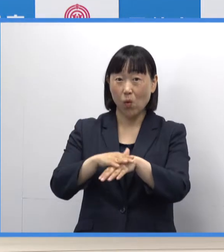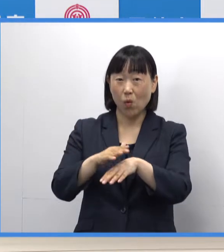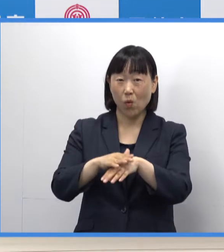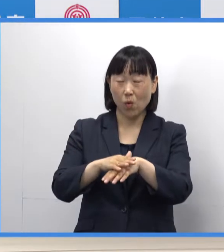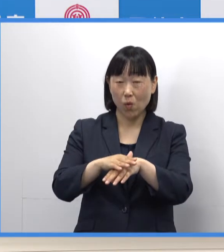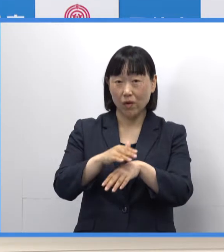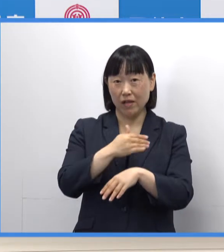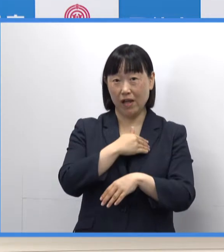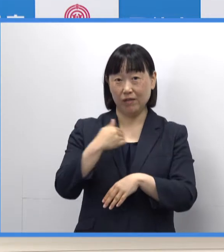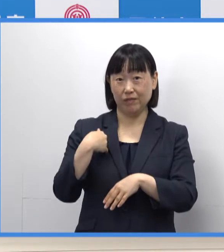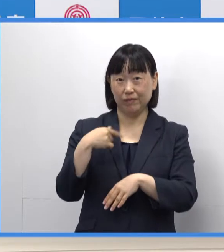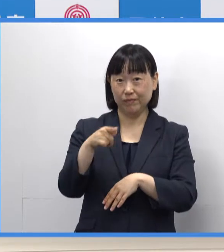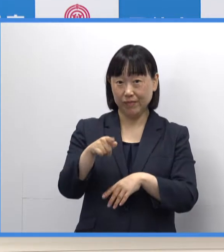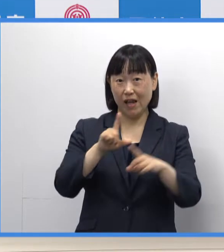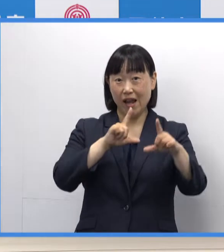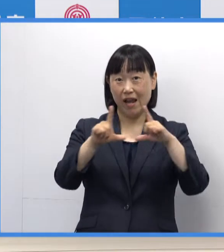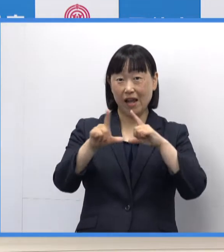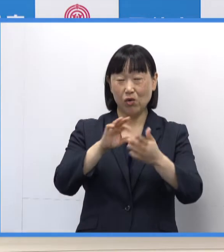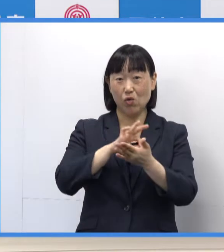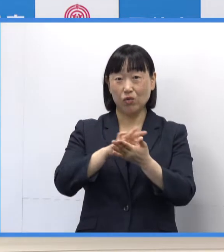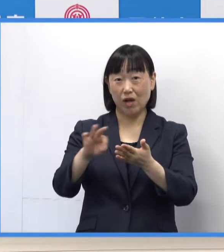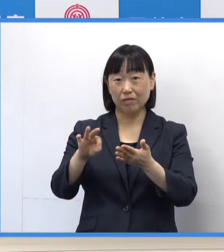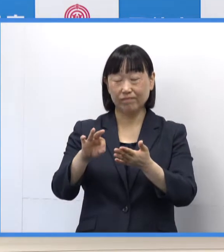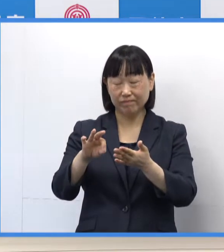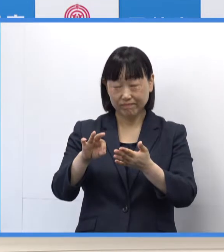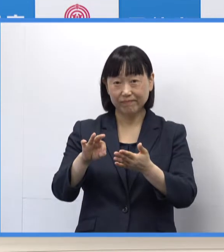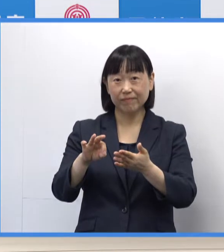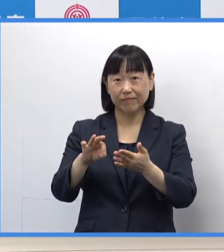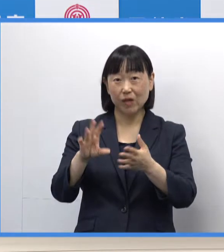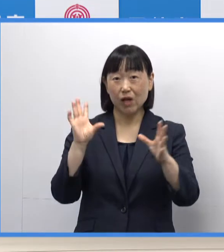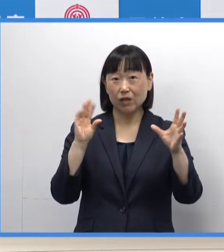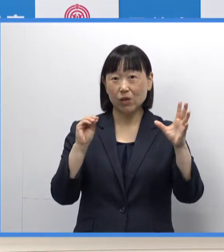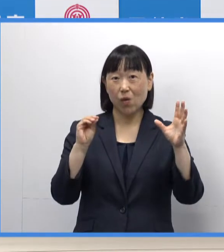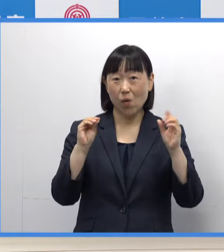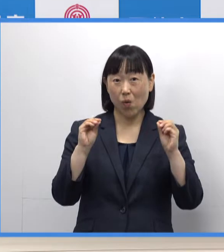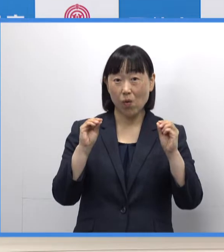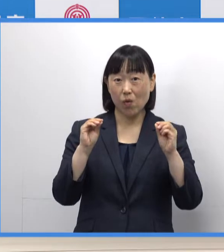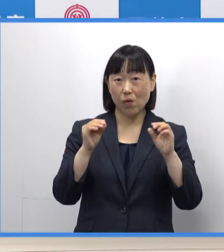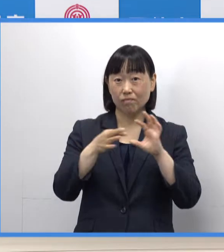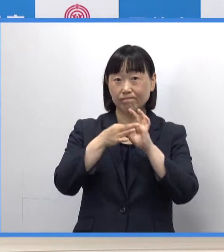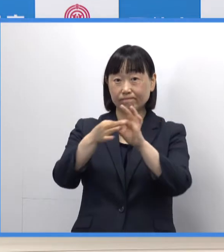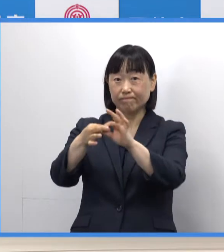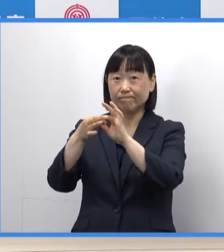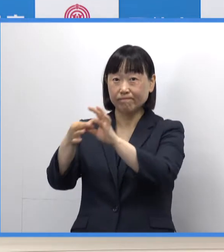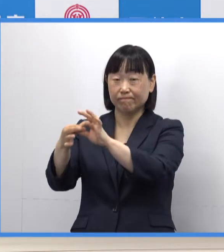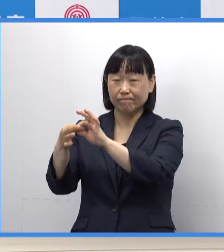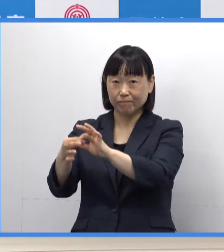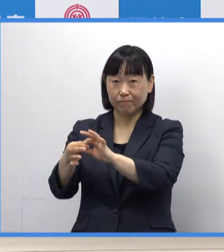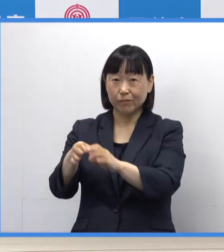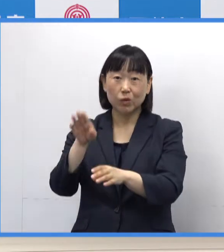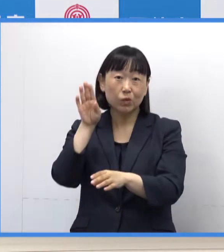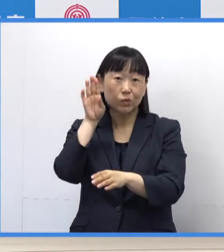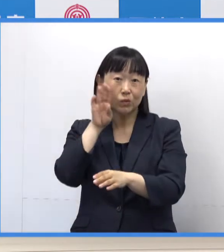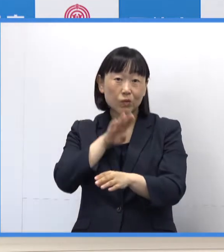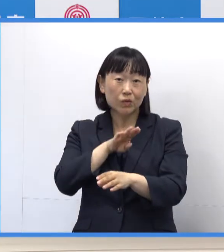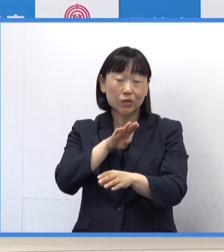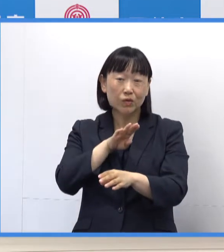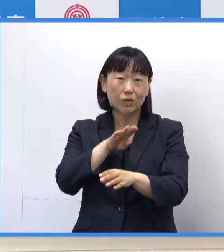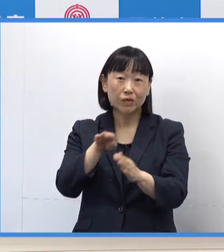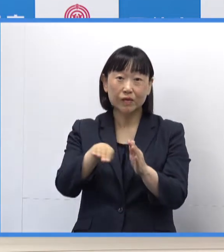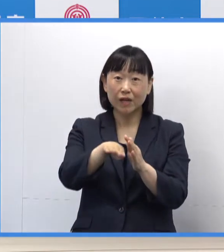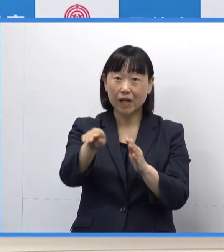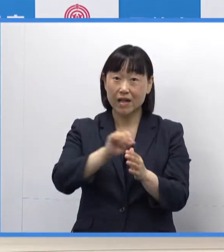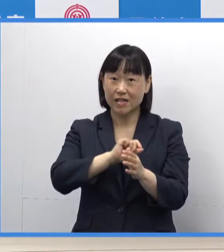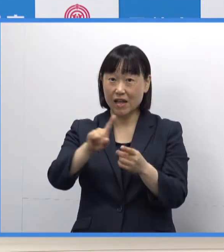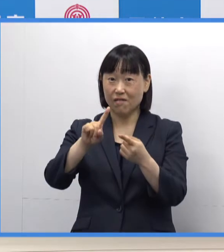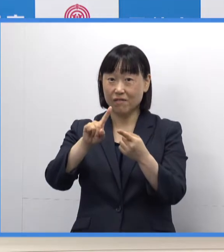意とする LINE を活用することで、情報取得が不十分な一人親家庭に積